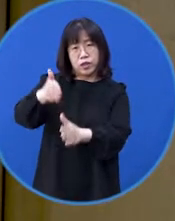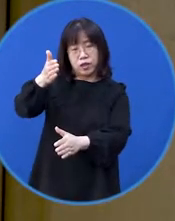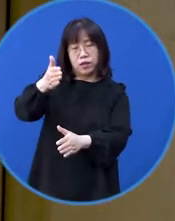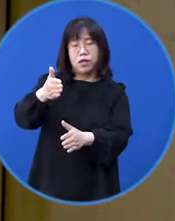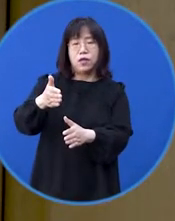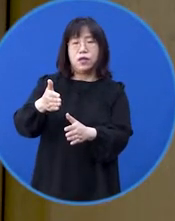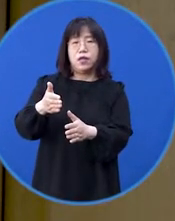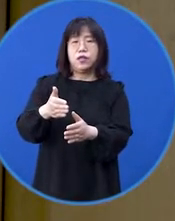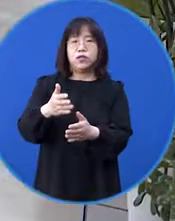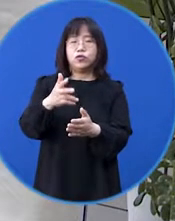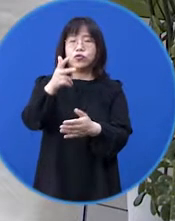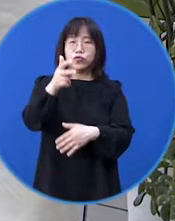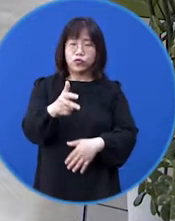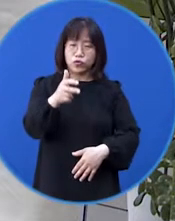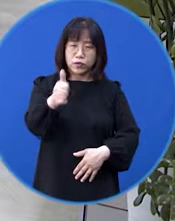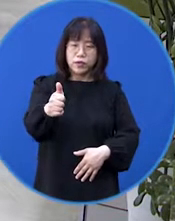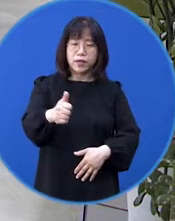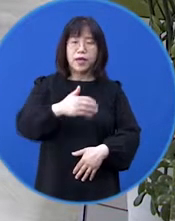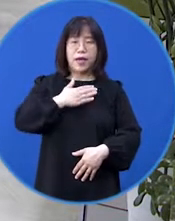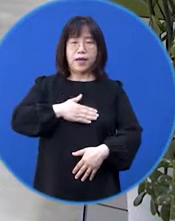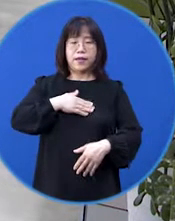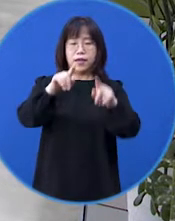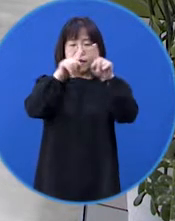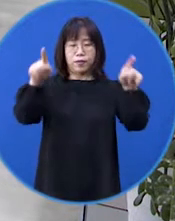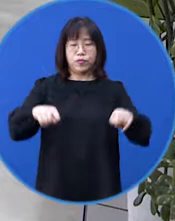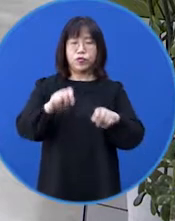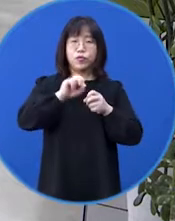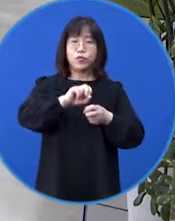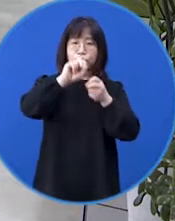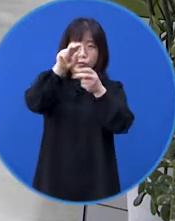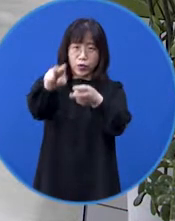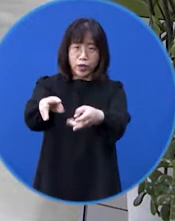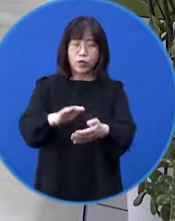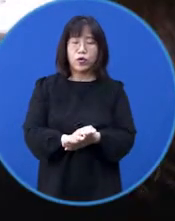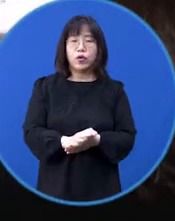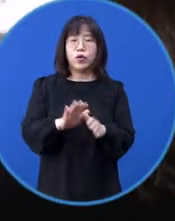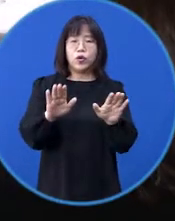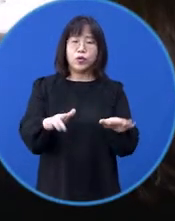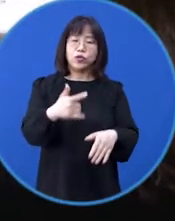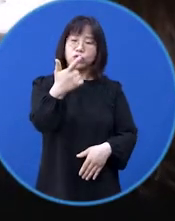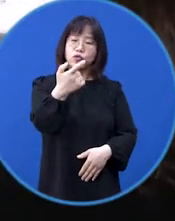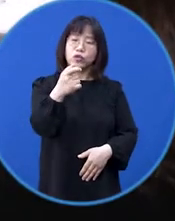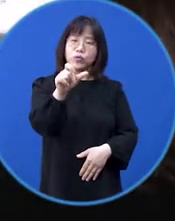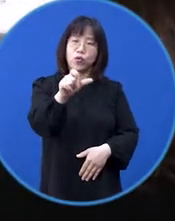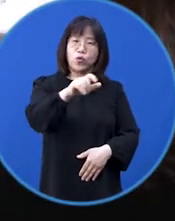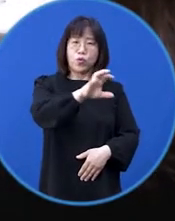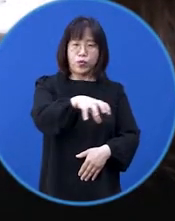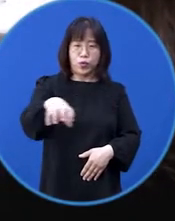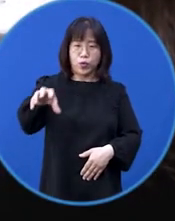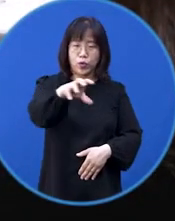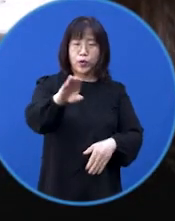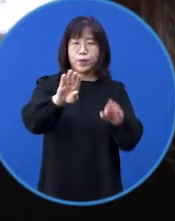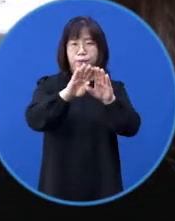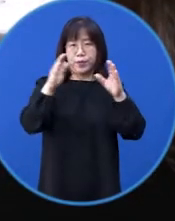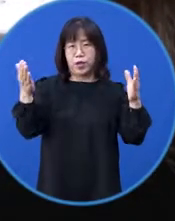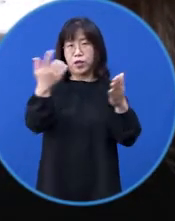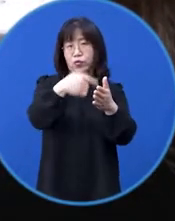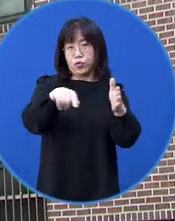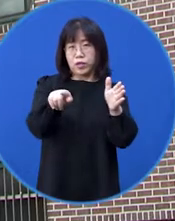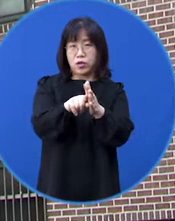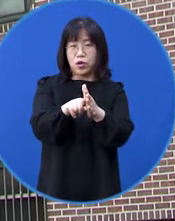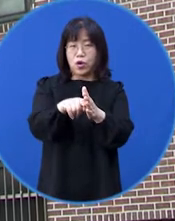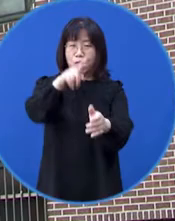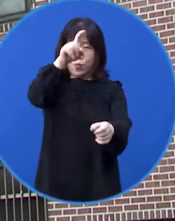종교시설, 대형 건물 소유주에게 안내문을 보내고 올해 65면 이상 개방을 목표로 해당 시설 및